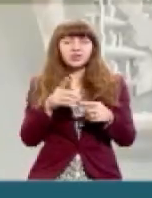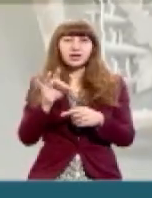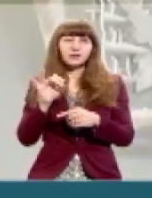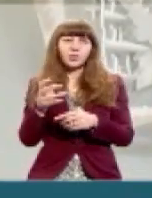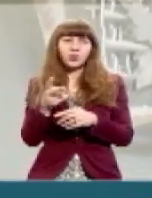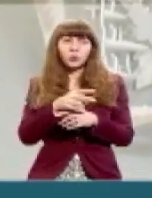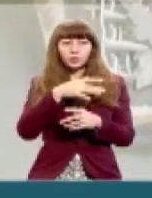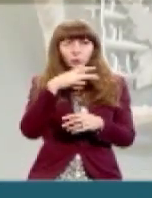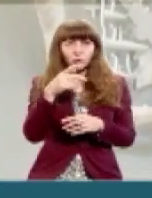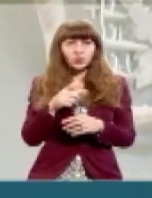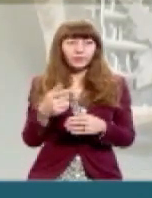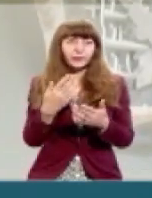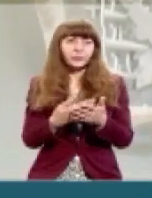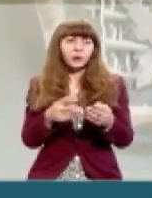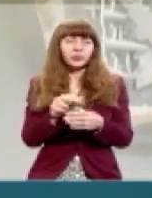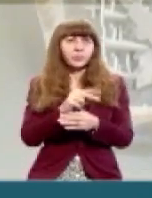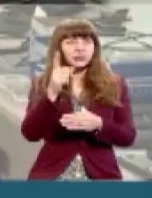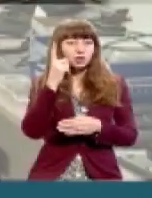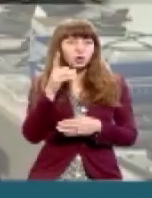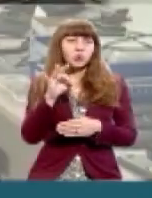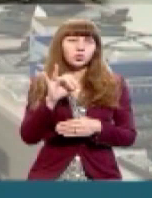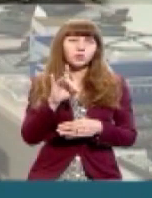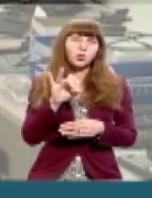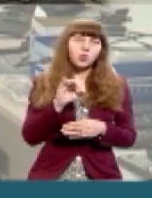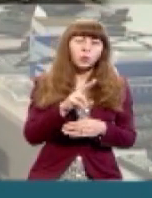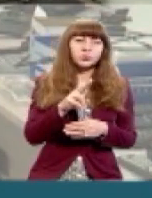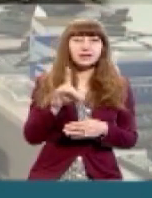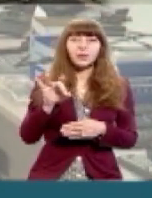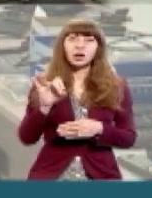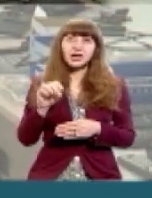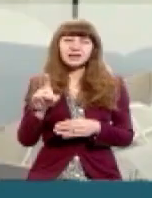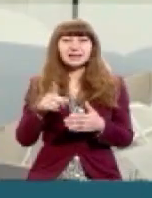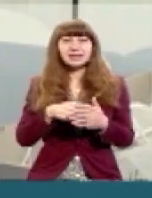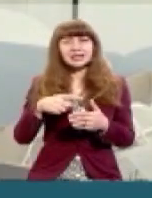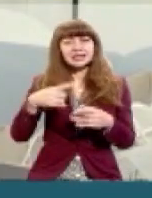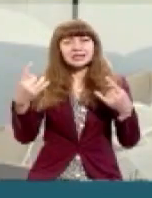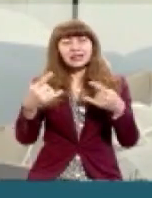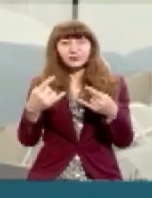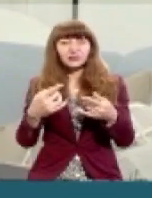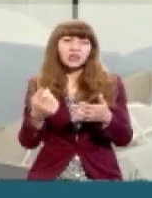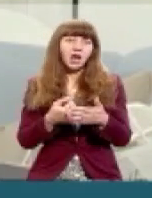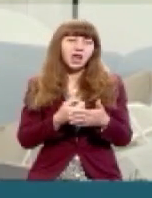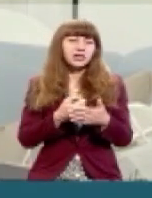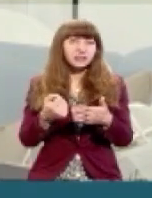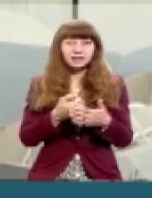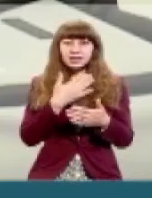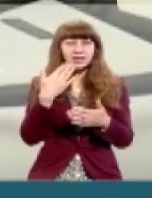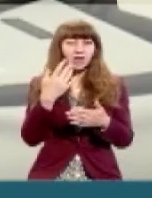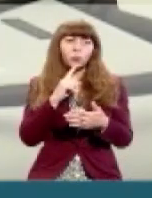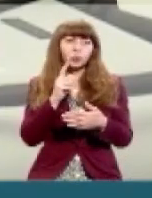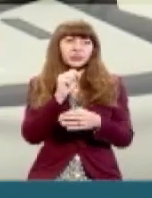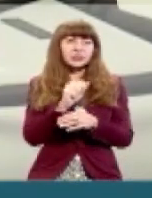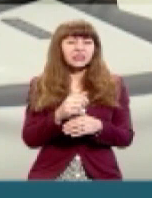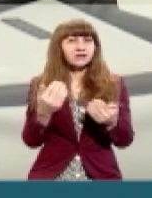обращаются немало горожан. К примеру, починить телефон, ноутбук, электросамокат или телевизор. На достигнутом Чингис Айтпаев не